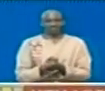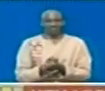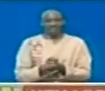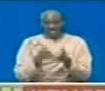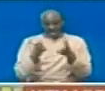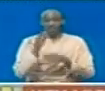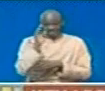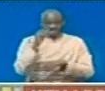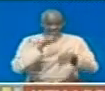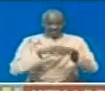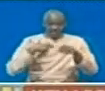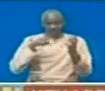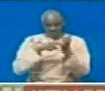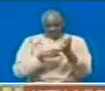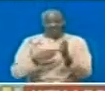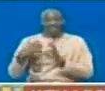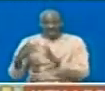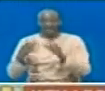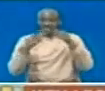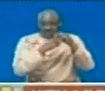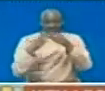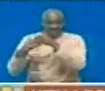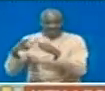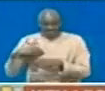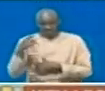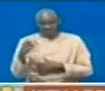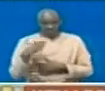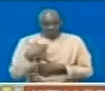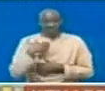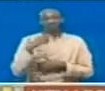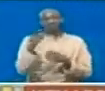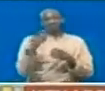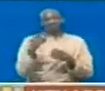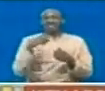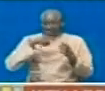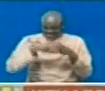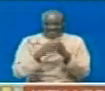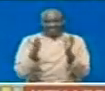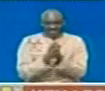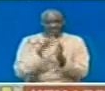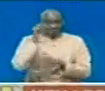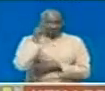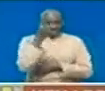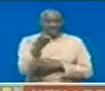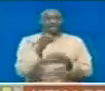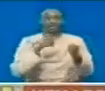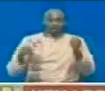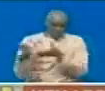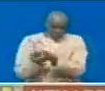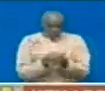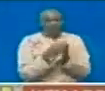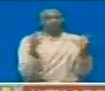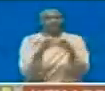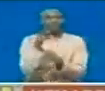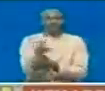Makala ya tatu ya msururu wa Taifa wa Raga ya wachezaji saba kila upande maarufu Driftwood Sevens ulingoa nanga katika uwanja wa Mombasa Sports Club mapema leo asubuhi.